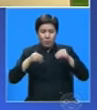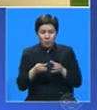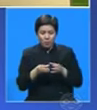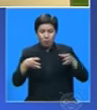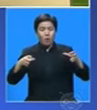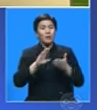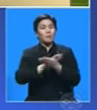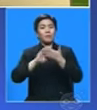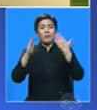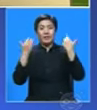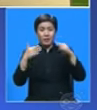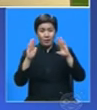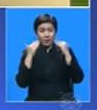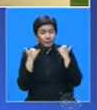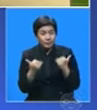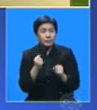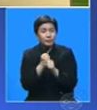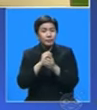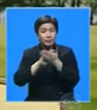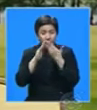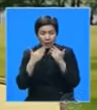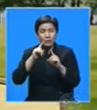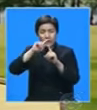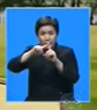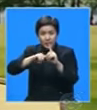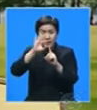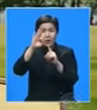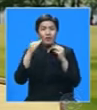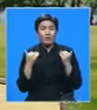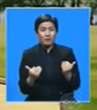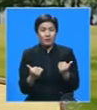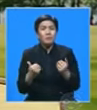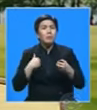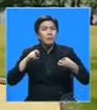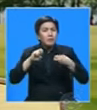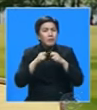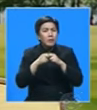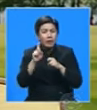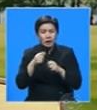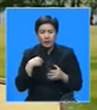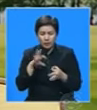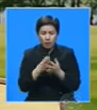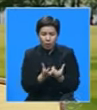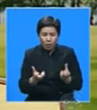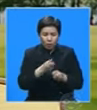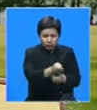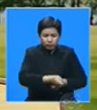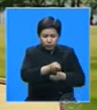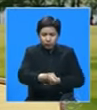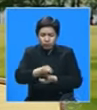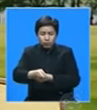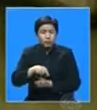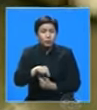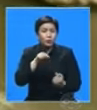าเรียบร้อยครับคาดว่าจะแล้วเสร็จปลายเดือนกันยายนนี้กรณีปัญหาแย่งชิงน้ำทางการเกษตรในพื้นที่ตำบล ห้วย